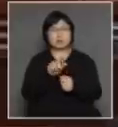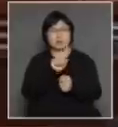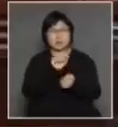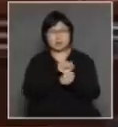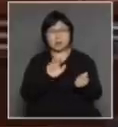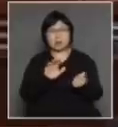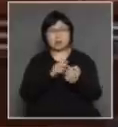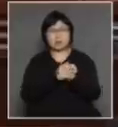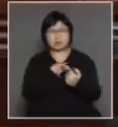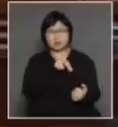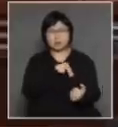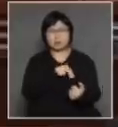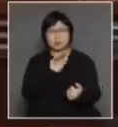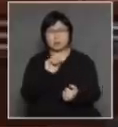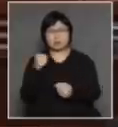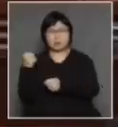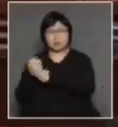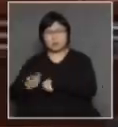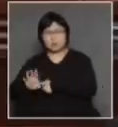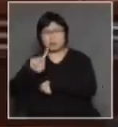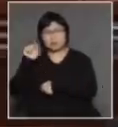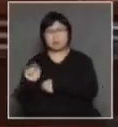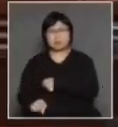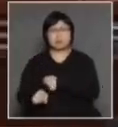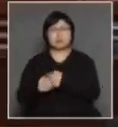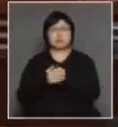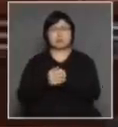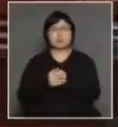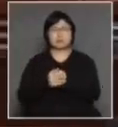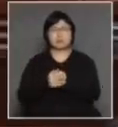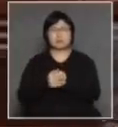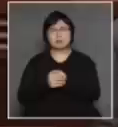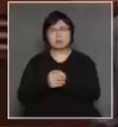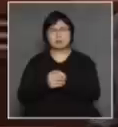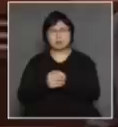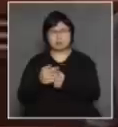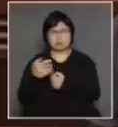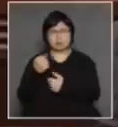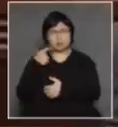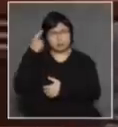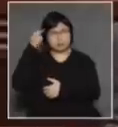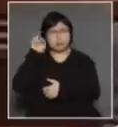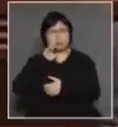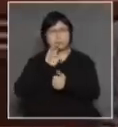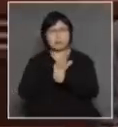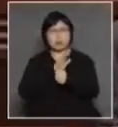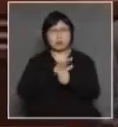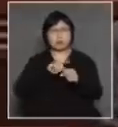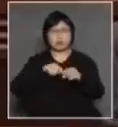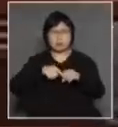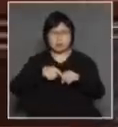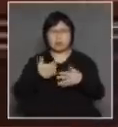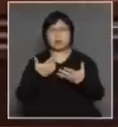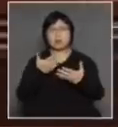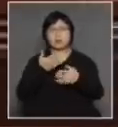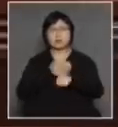可以照顧到這些人，為什麼都不做呢？主席，其實我都要想講講，即係扶貧啊、社